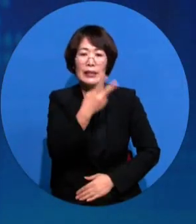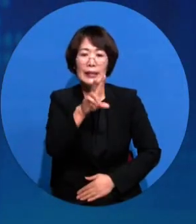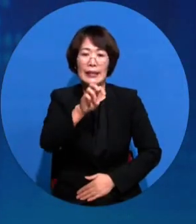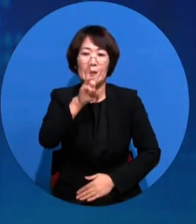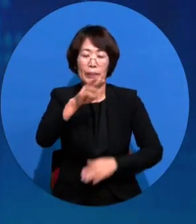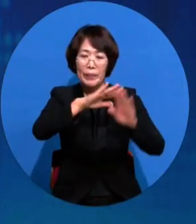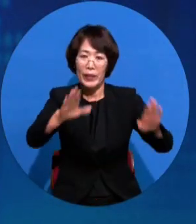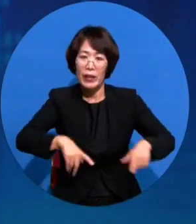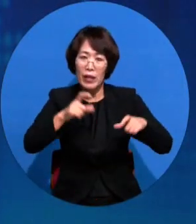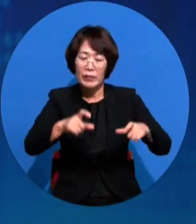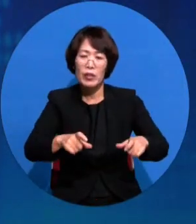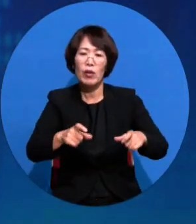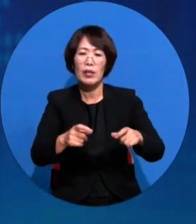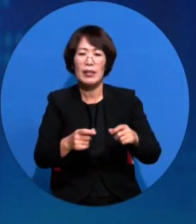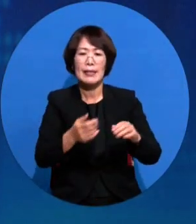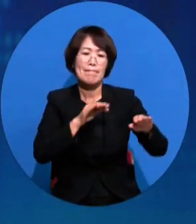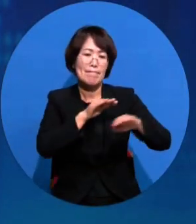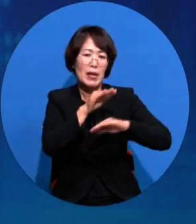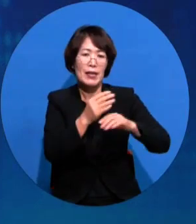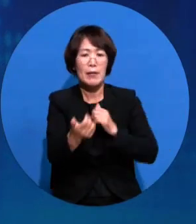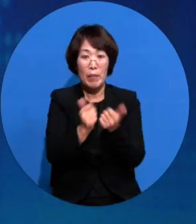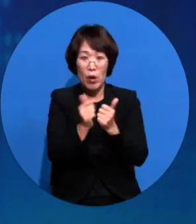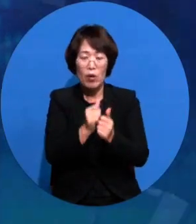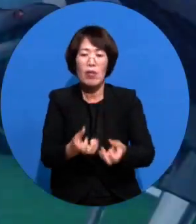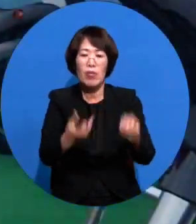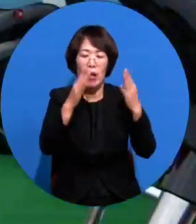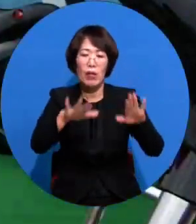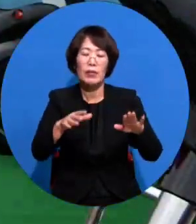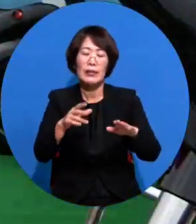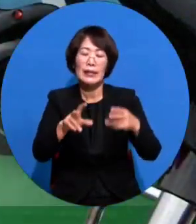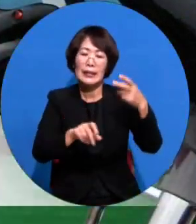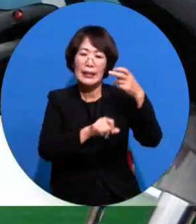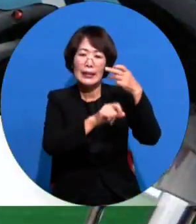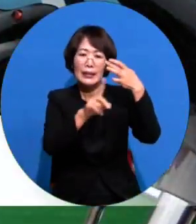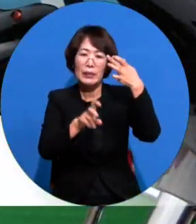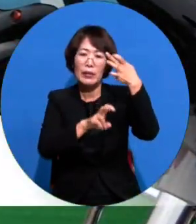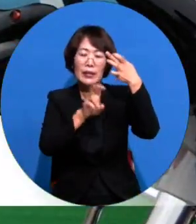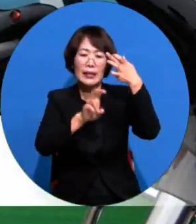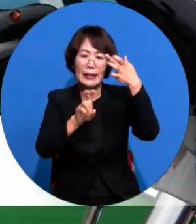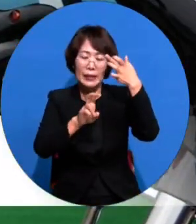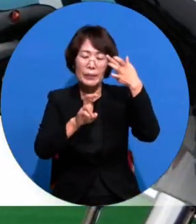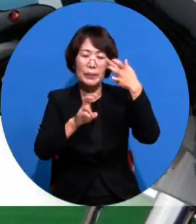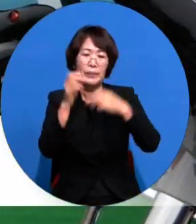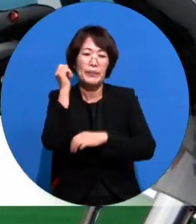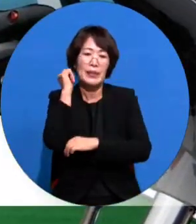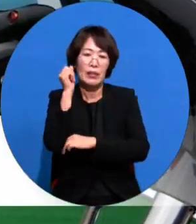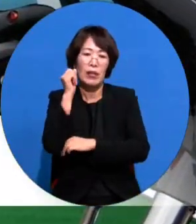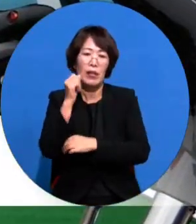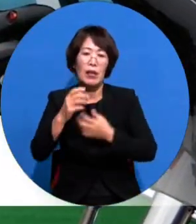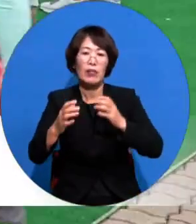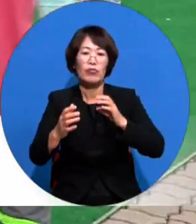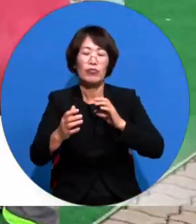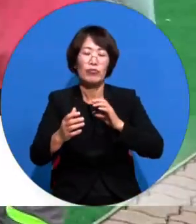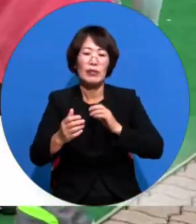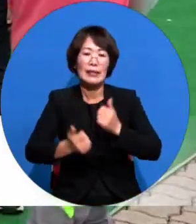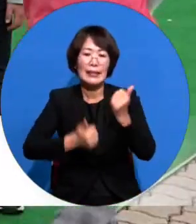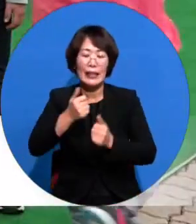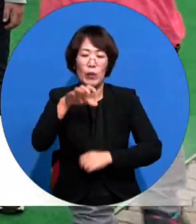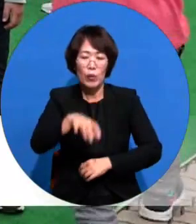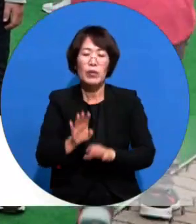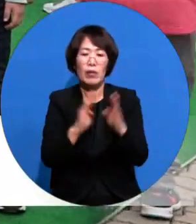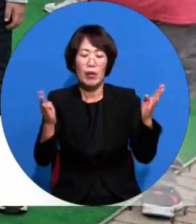2023 전남 모터 페스티벌이 오는 20일 영암 국제자동차 경주장에서 열립니다. 이번 모터